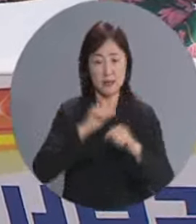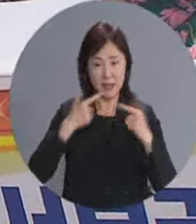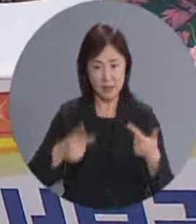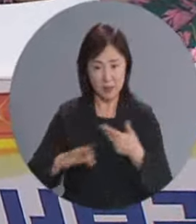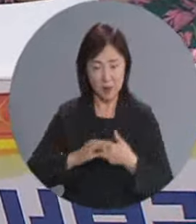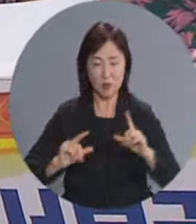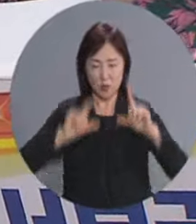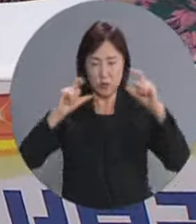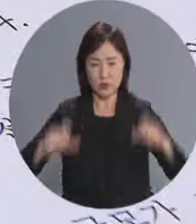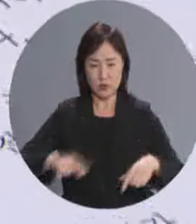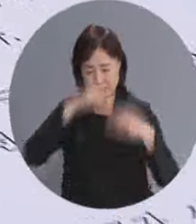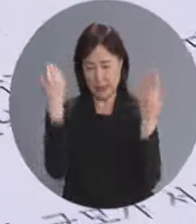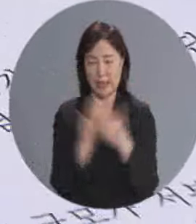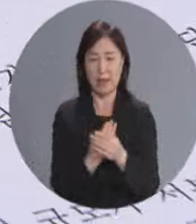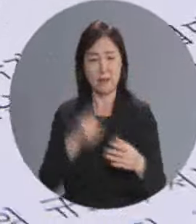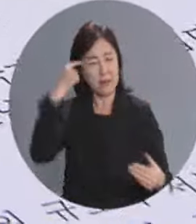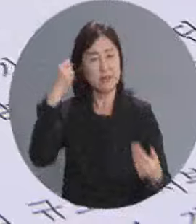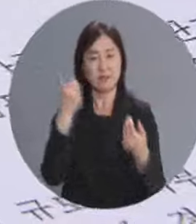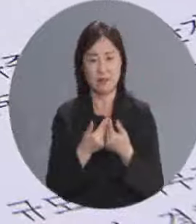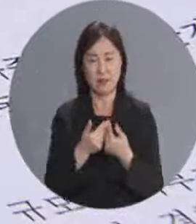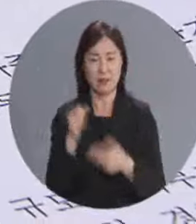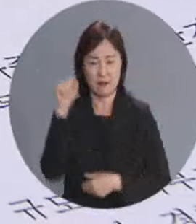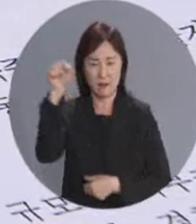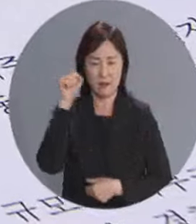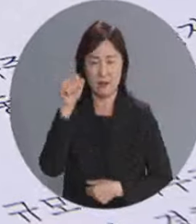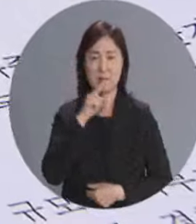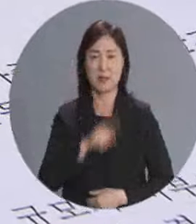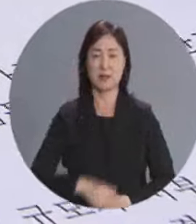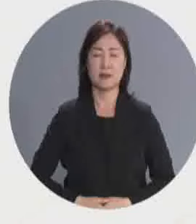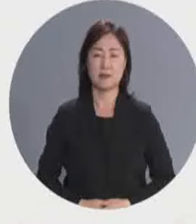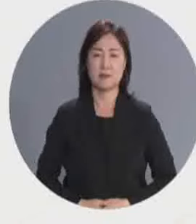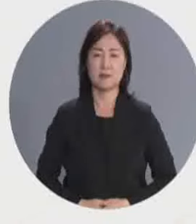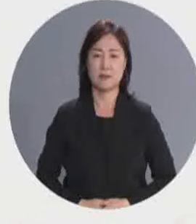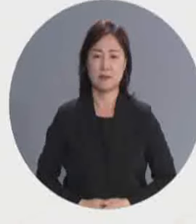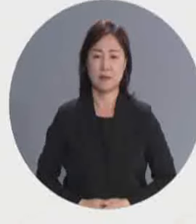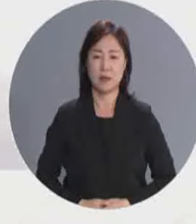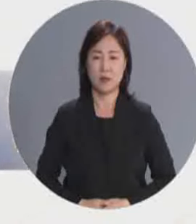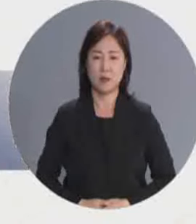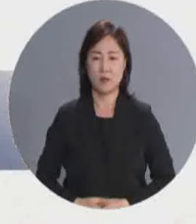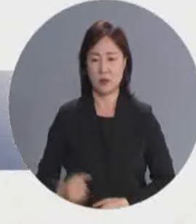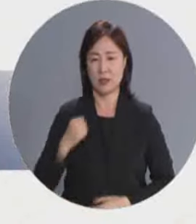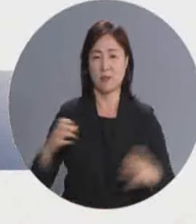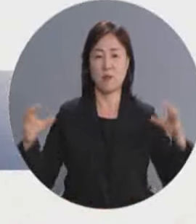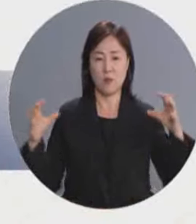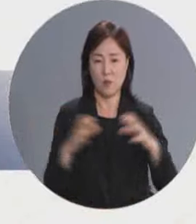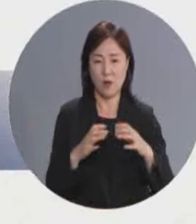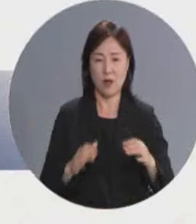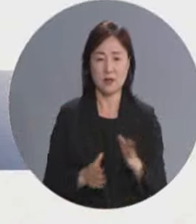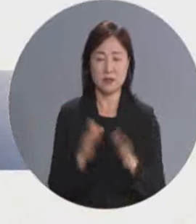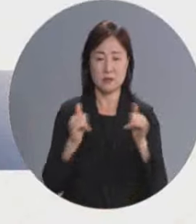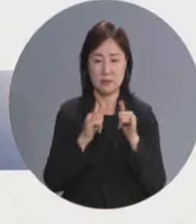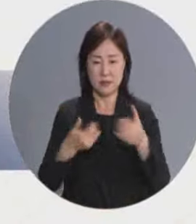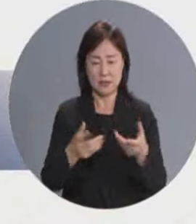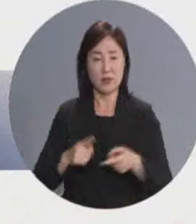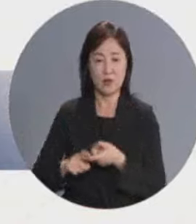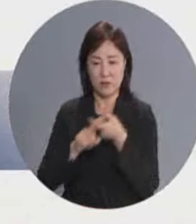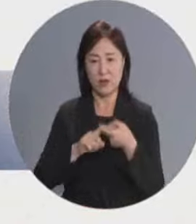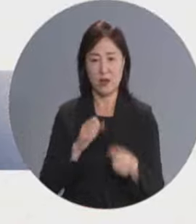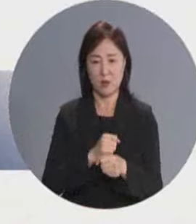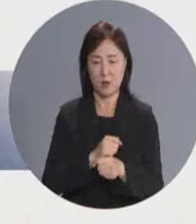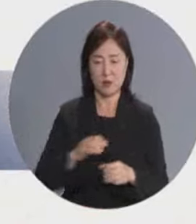공동대응에 나서는 등 반발 수위를 올리기로 했습니다 다 합쳐서 시민단체들과 저희들이 연대하고